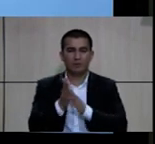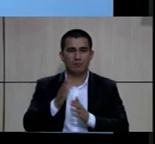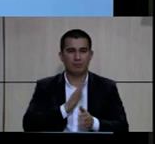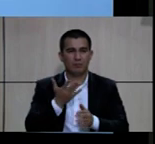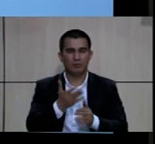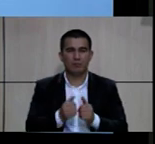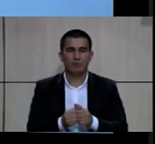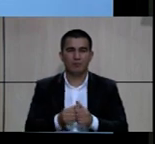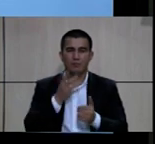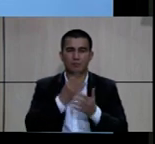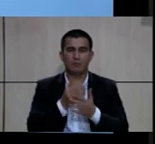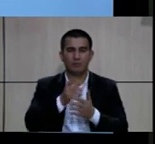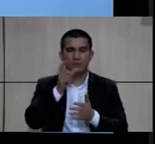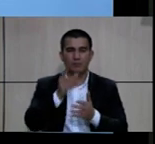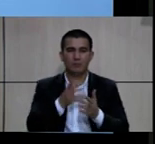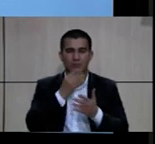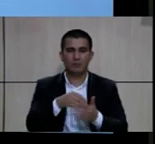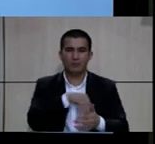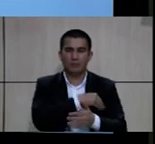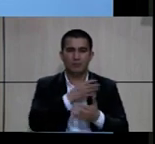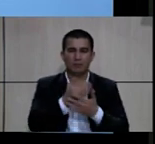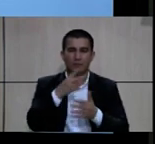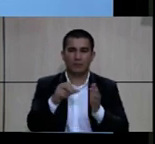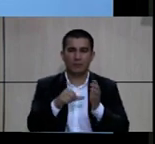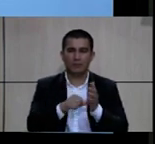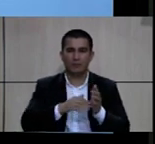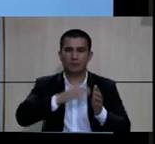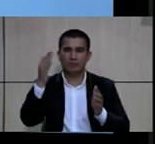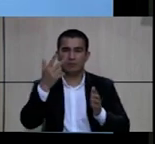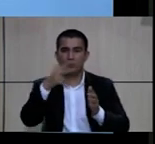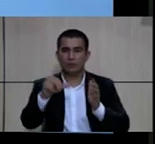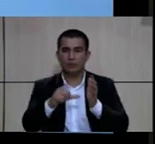Tanasining temperaturasi 26 gradusdan